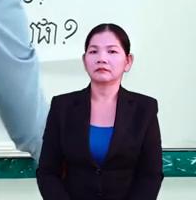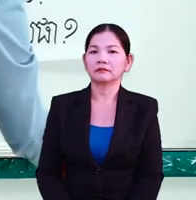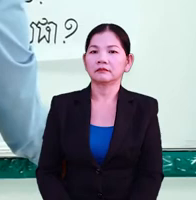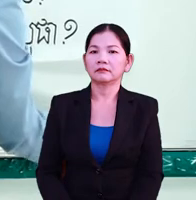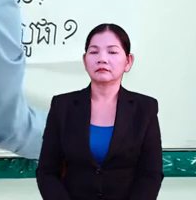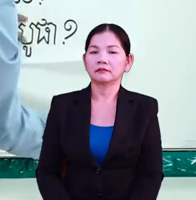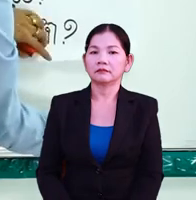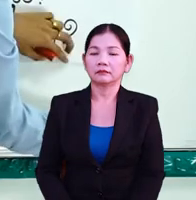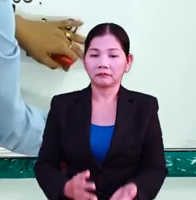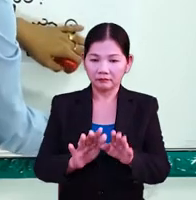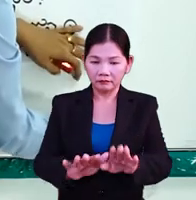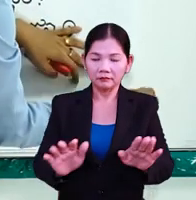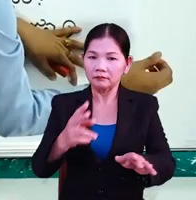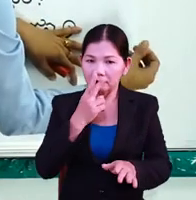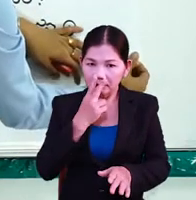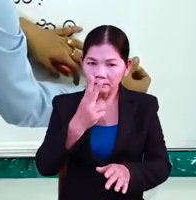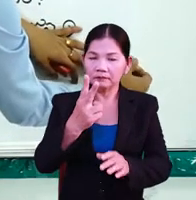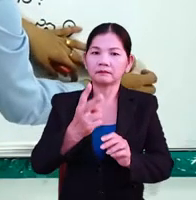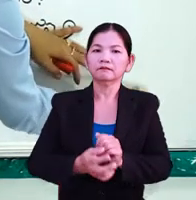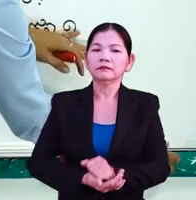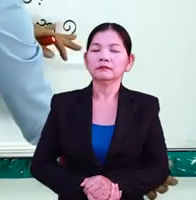តោះកូនកូនមើល